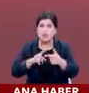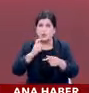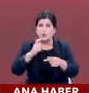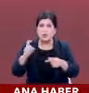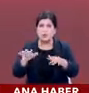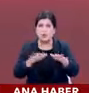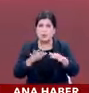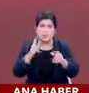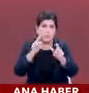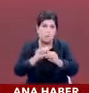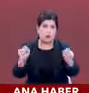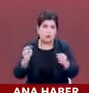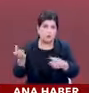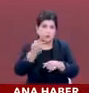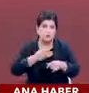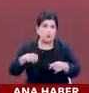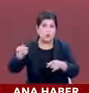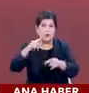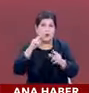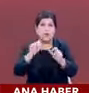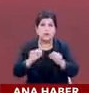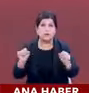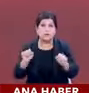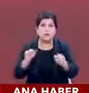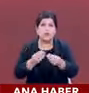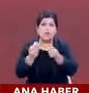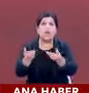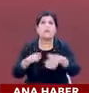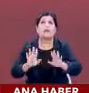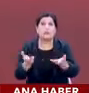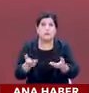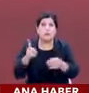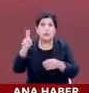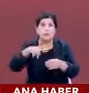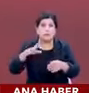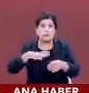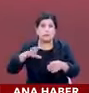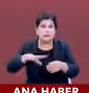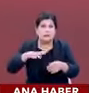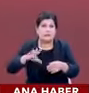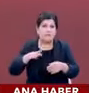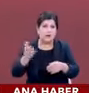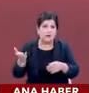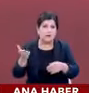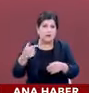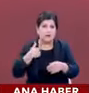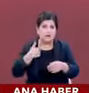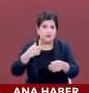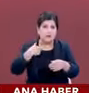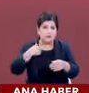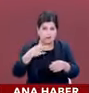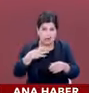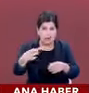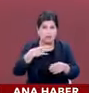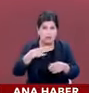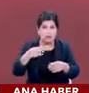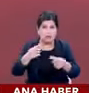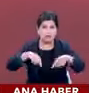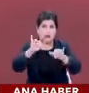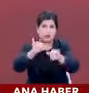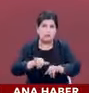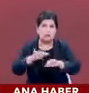deprem mağdurları onların mağduriyet henüz giderilmedi onların beklentileri var bizi de kapsama alın bize haksızlık